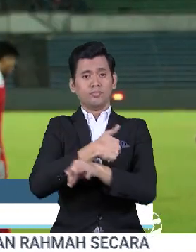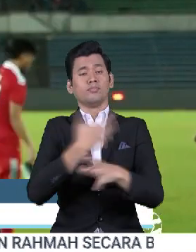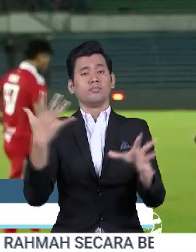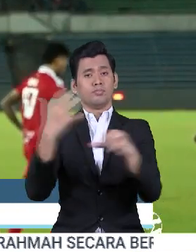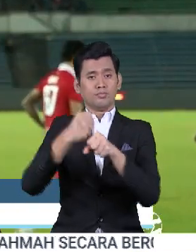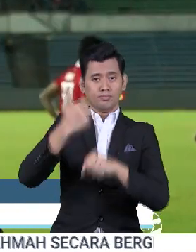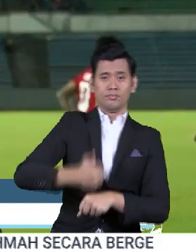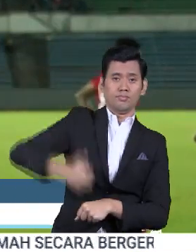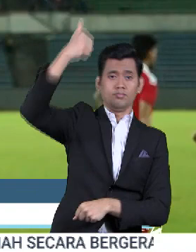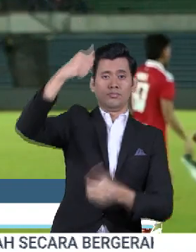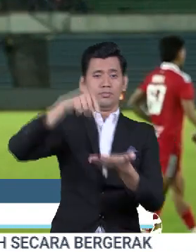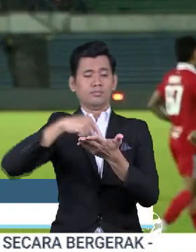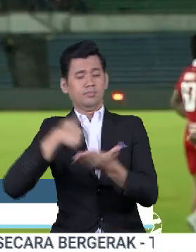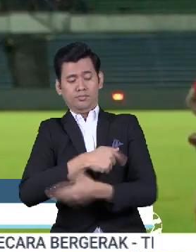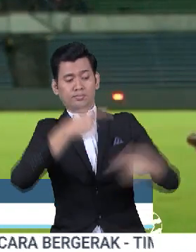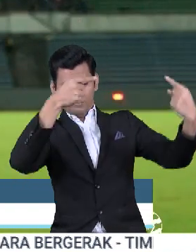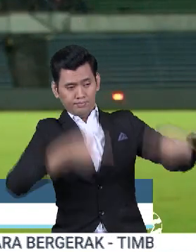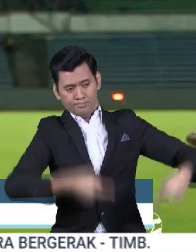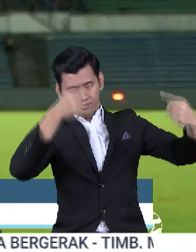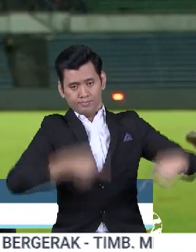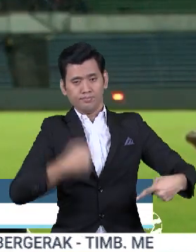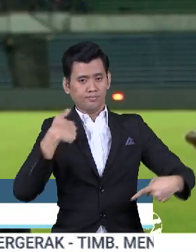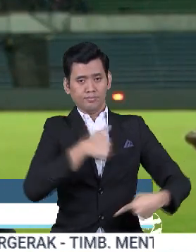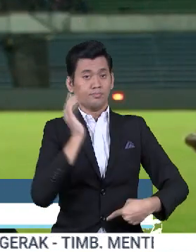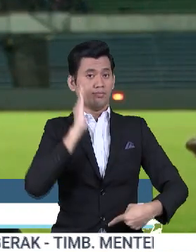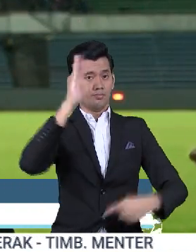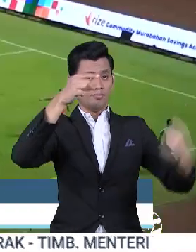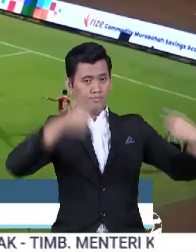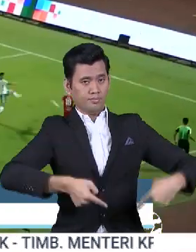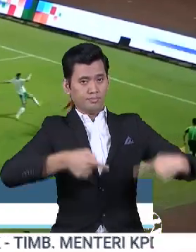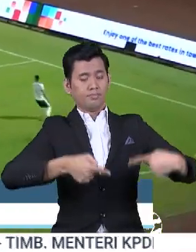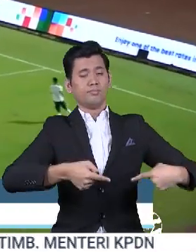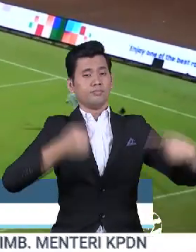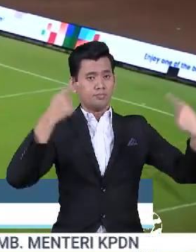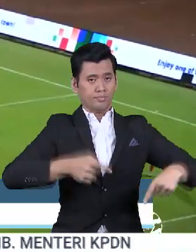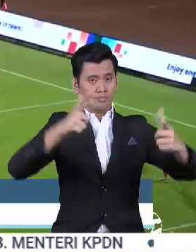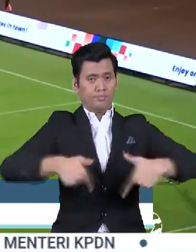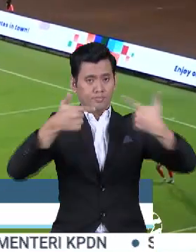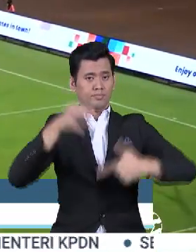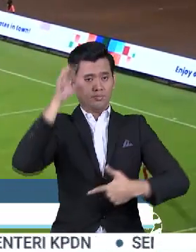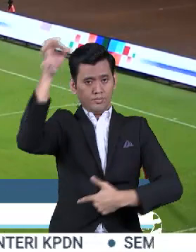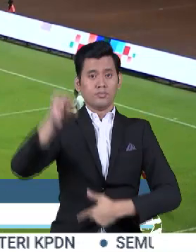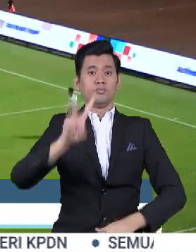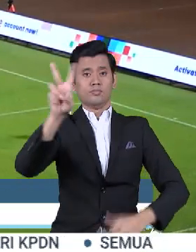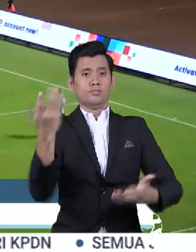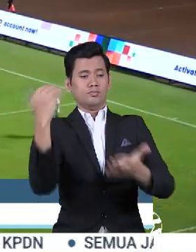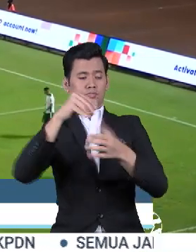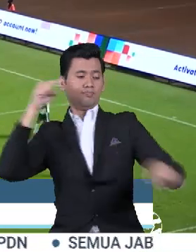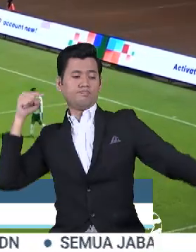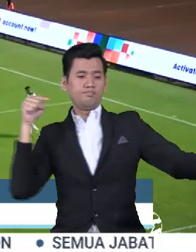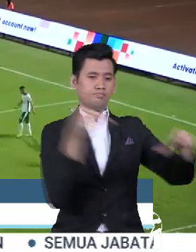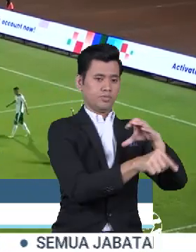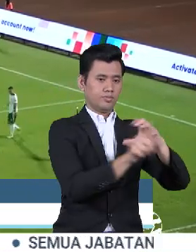ini untuk kita bermain pada final Liga yang akan datang dua goals kuat the rainus masing-masing